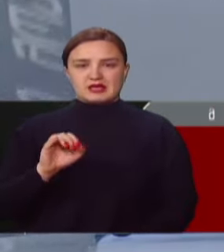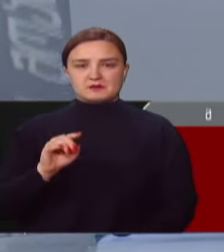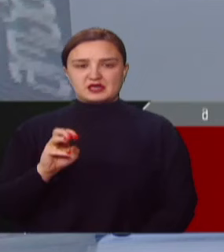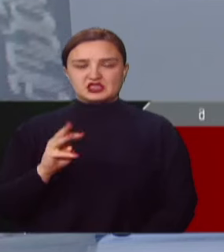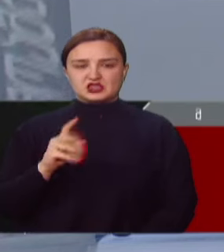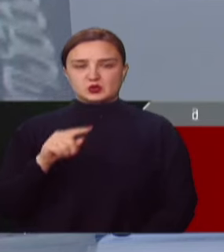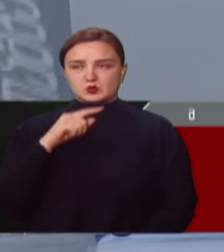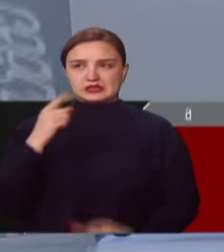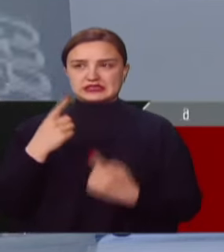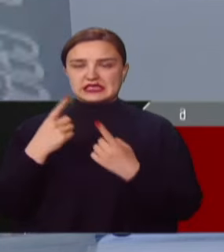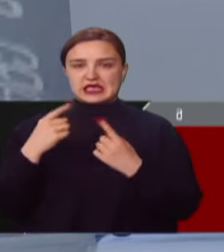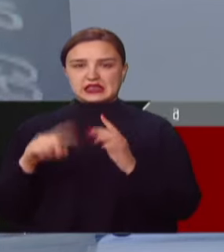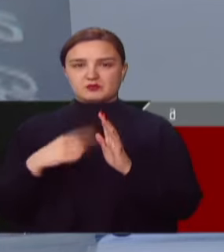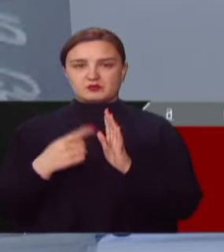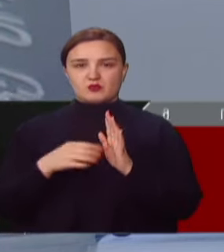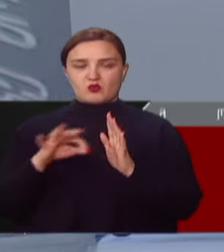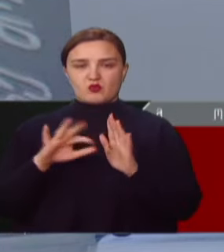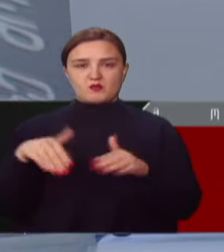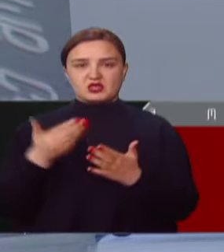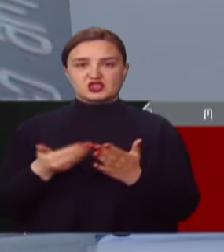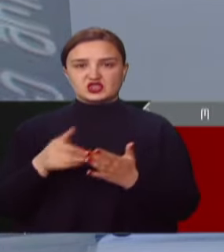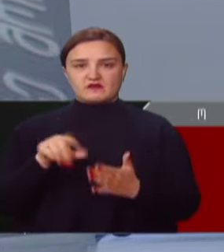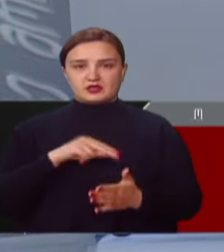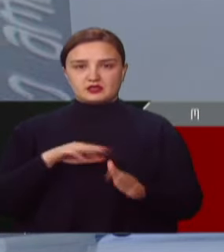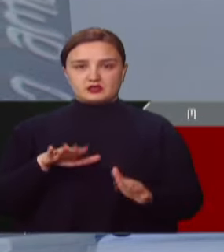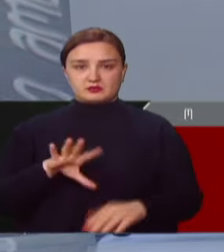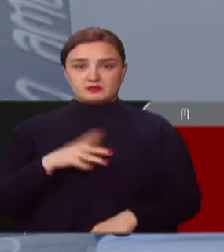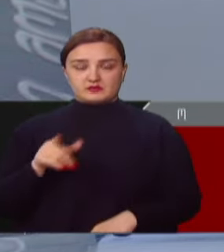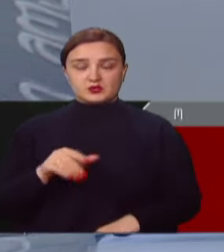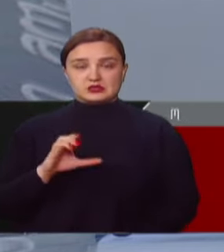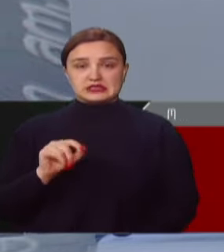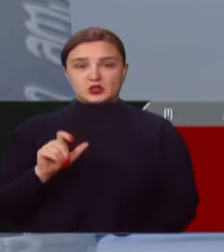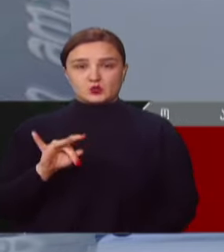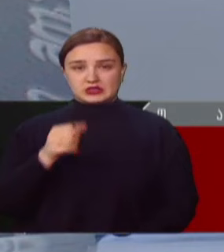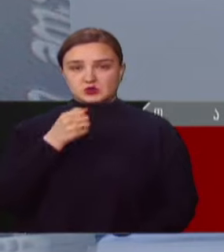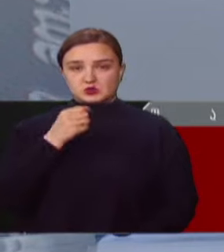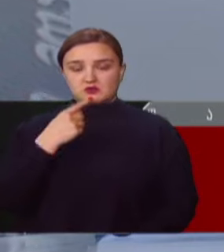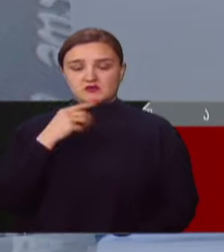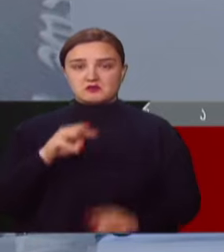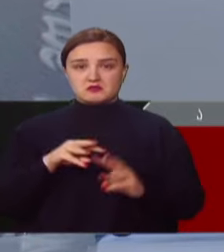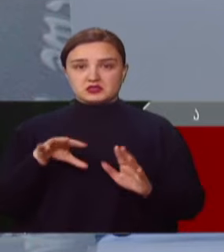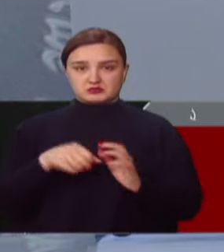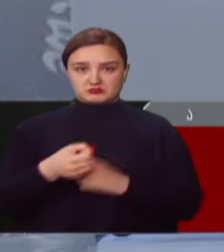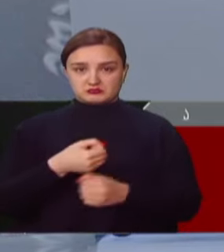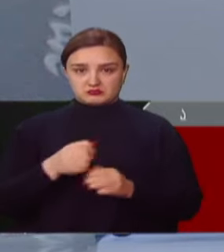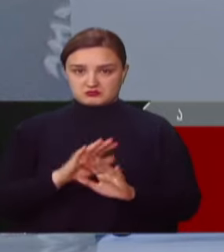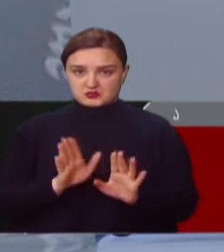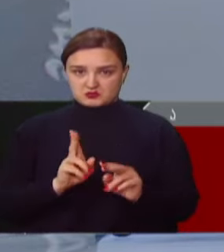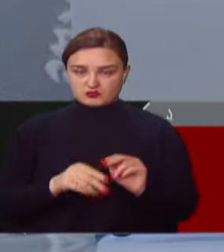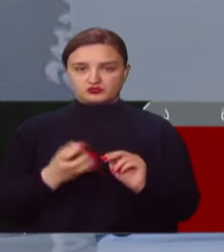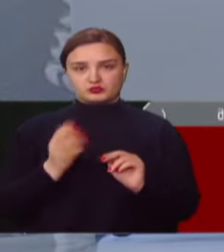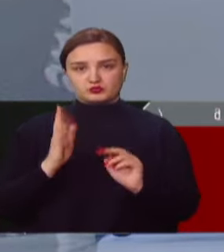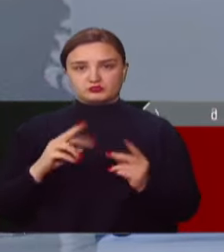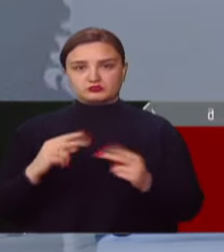საკითხებში პრემიერის მრჩევლის პოზიცია ეკავა. მარიამ სეთურიძე არ კვდა დასრულდება თუ არა მინისტრთა კაბინეტში ცვლილებები მხოლოდ ჯანდაცვის